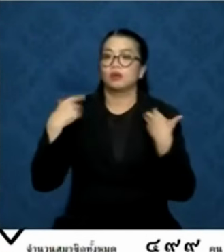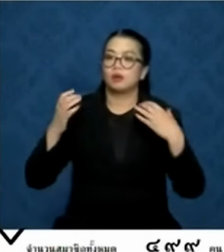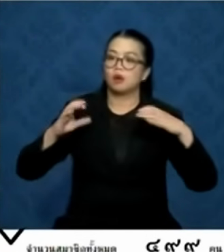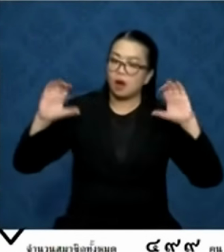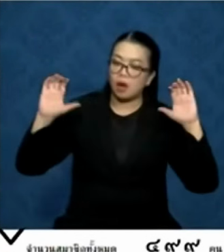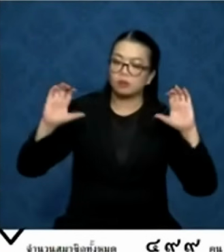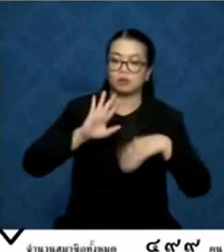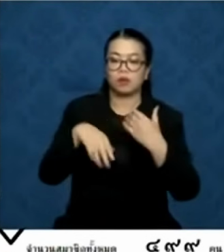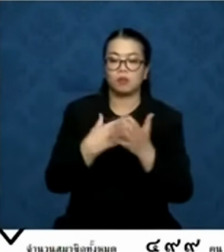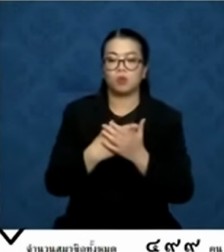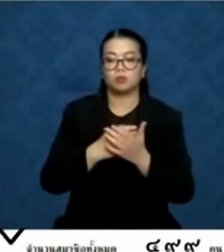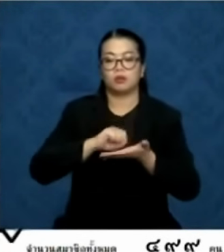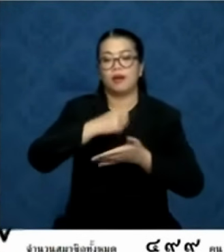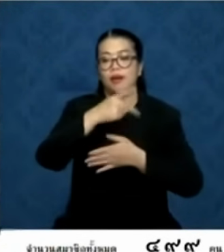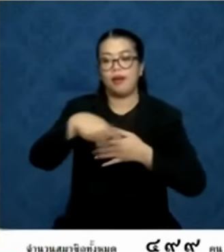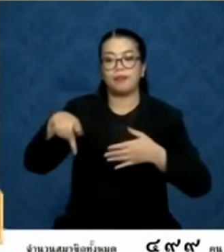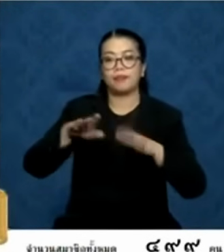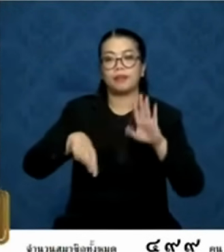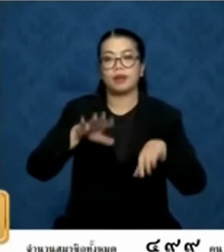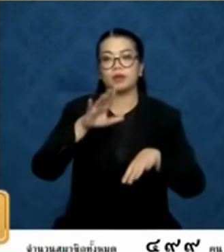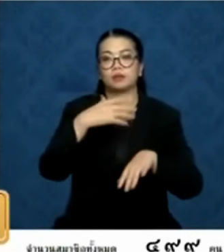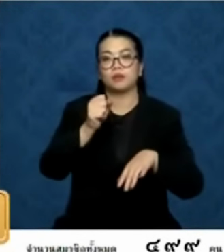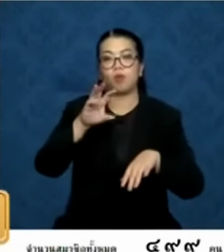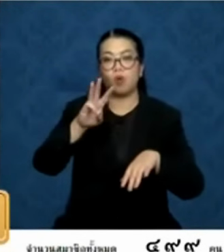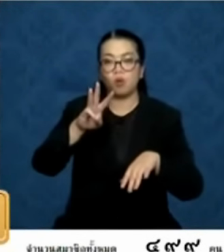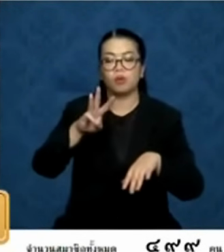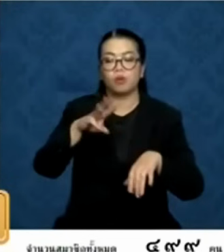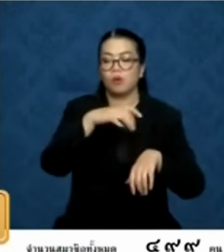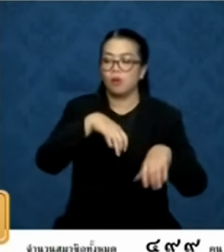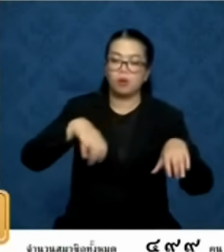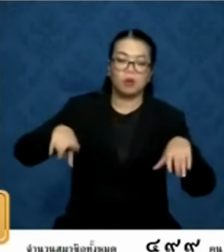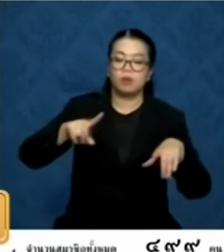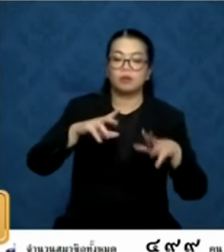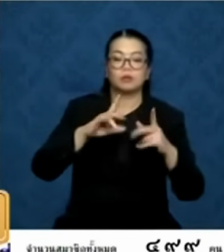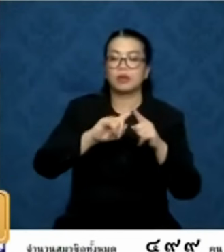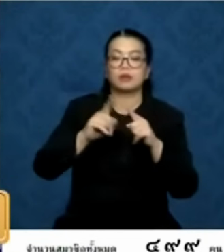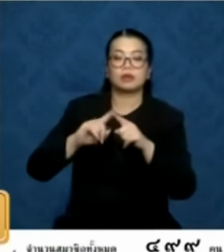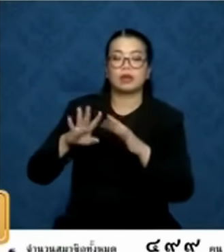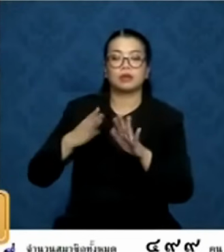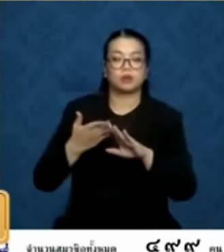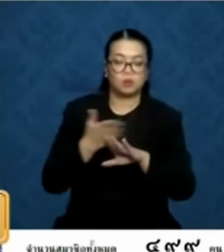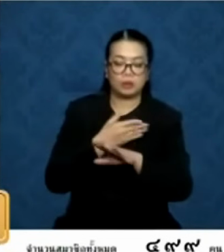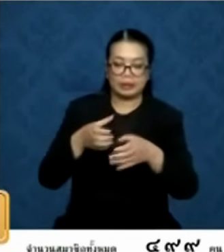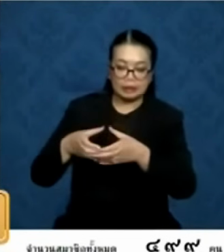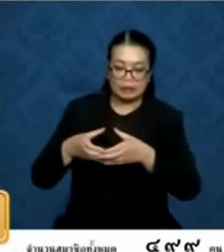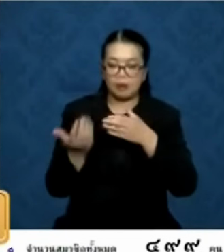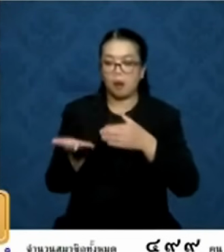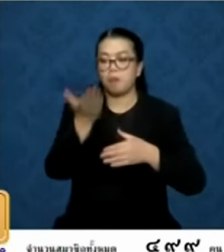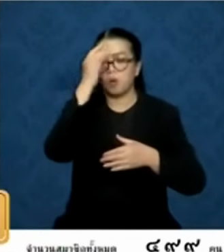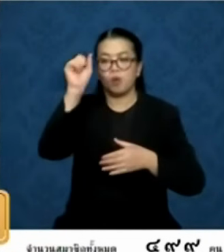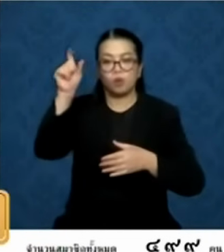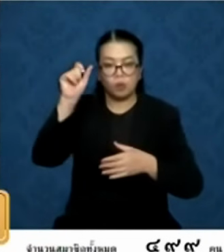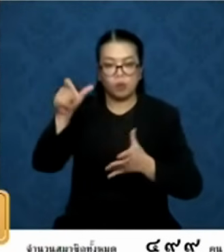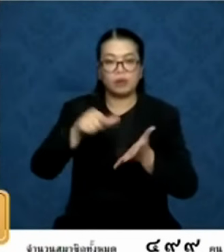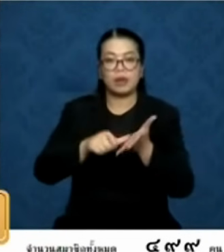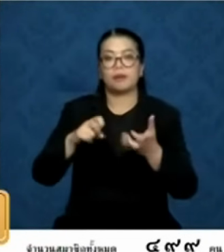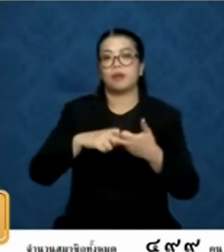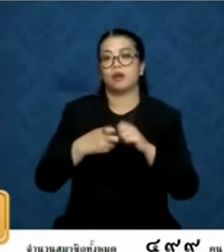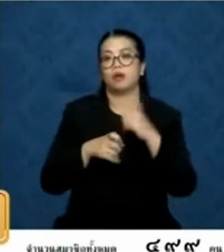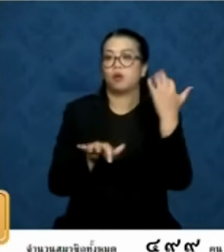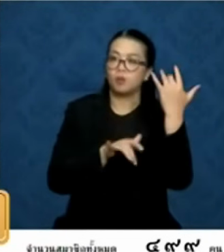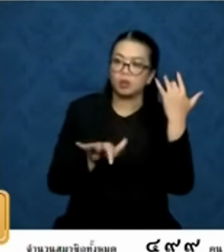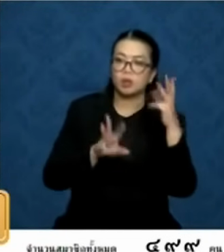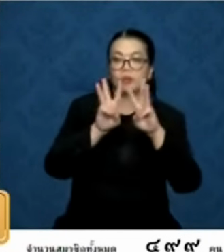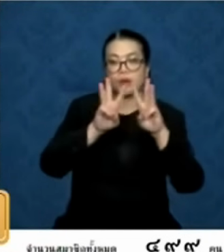ฐอย่างน้อย16แพลตฟอร์มตลอดจนจัดทีมเตรียมรับมือเหตุการณ์ฉุกเฉินทางคอมพิวเตอร์ในการบริการภา